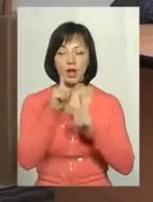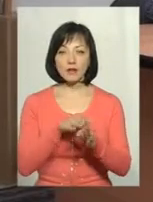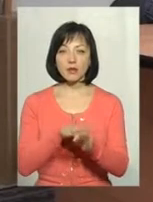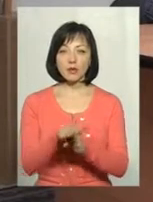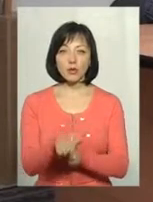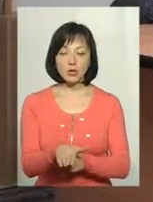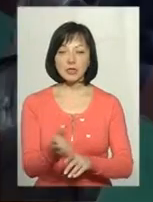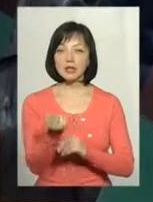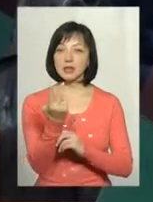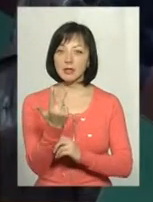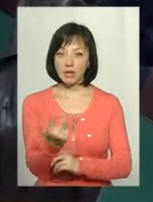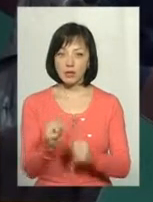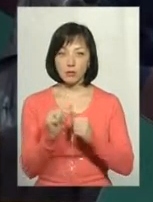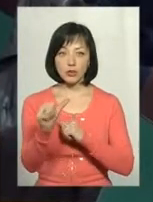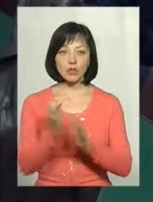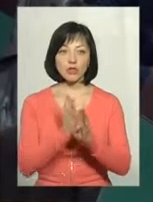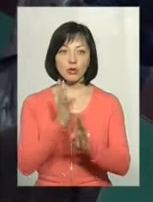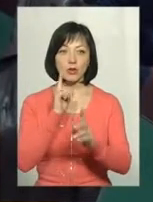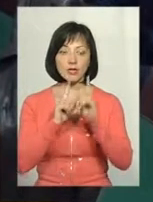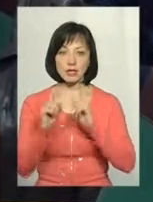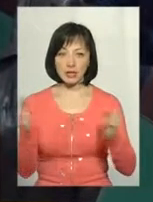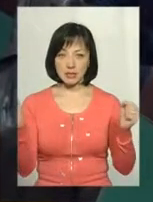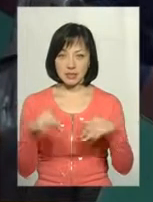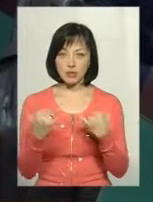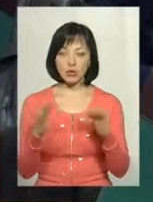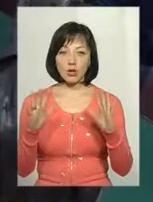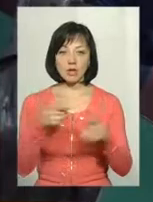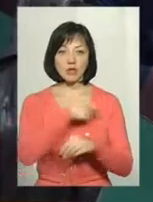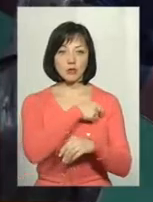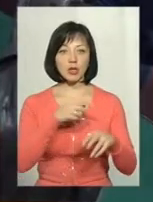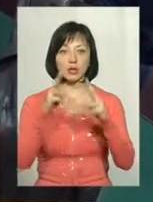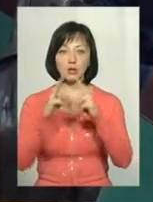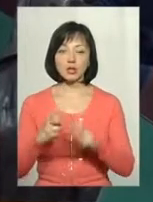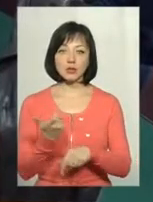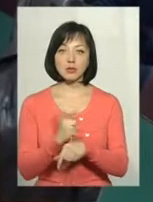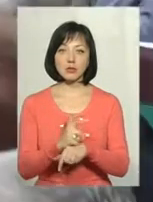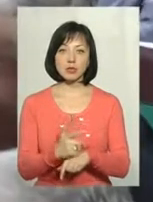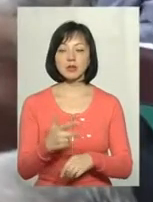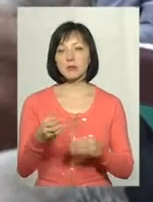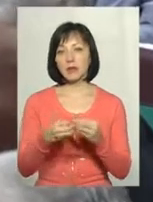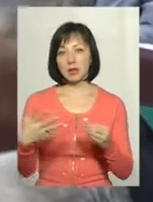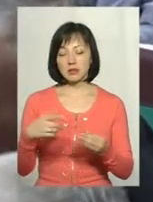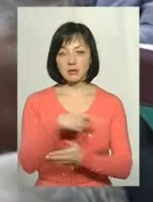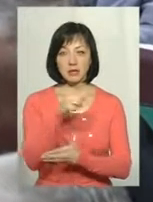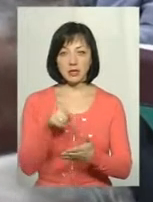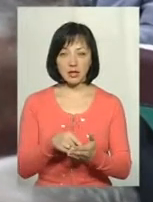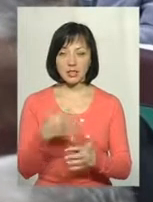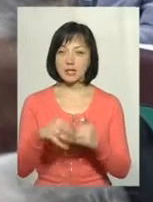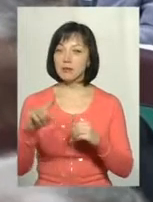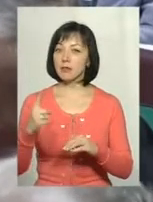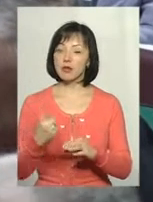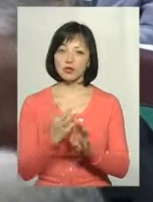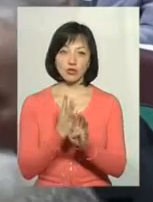пленарне засідання 13-ї позачергової сесії. Цього разу депутати розглянули більше півтора десятка питань. Серед